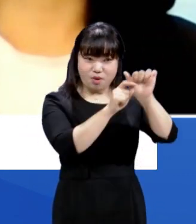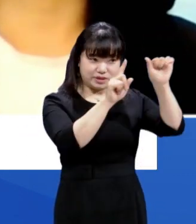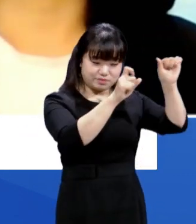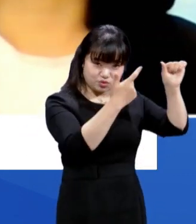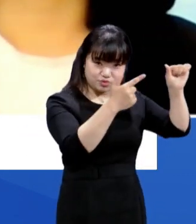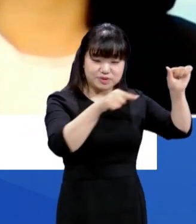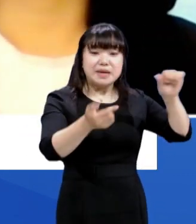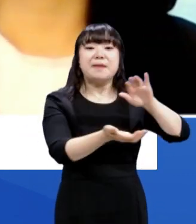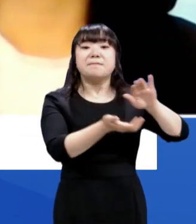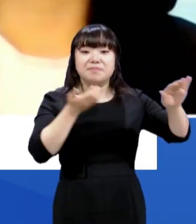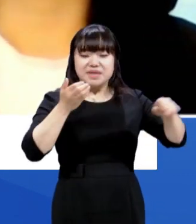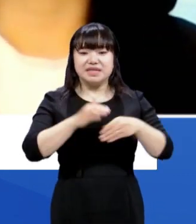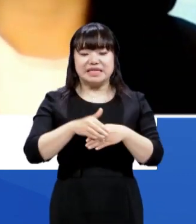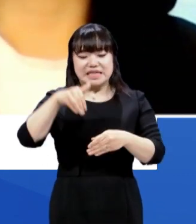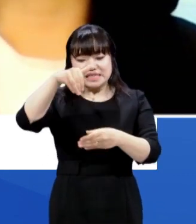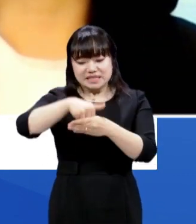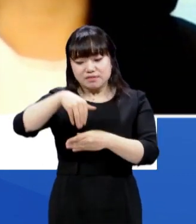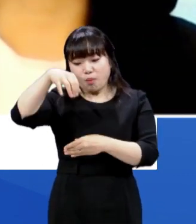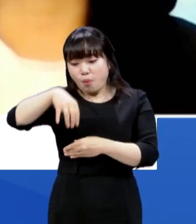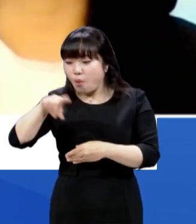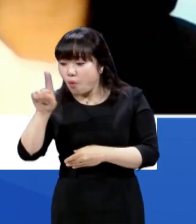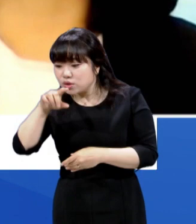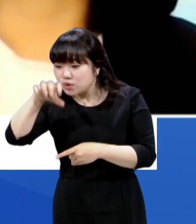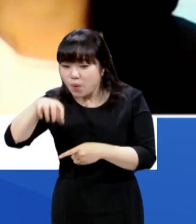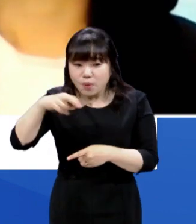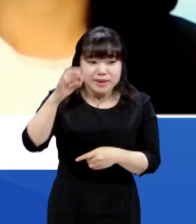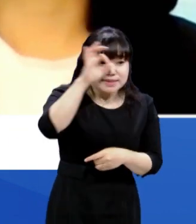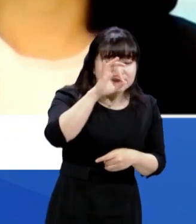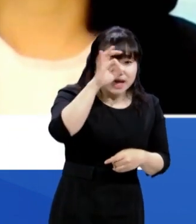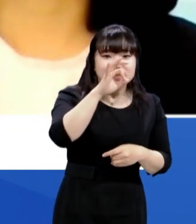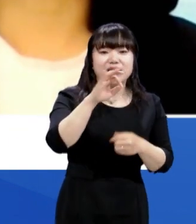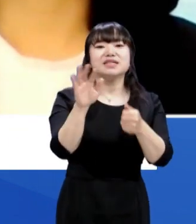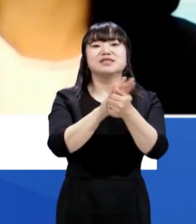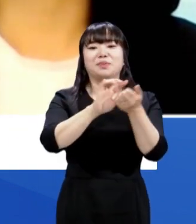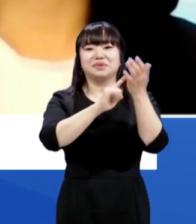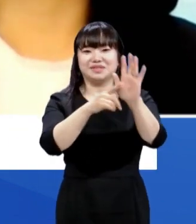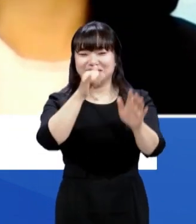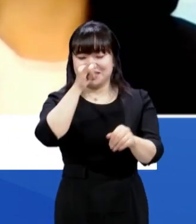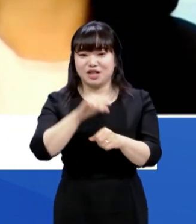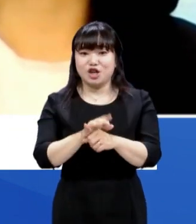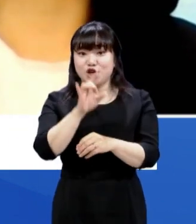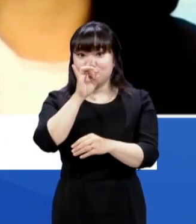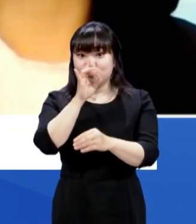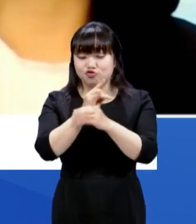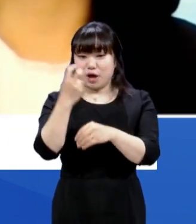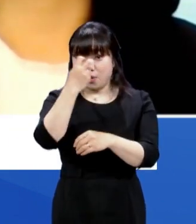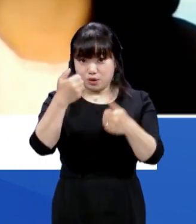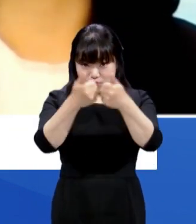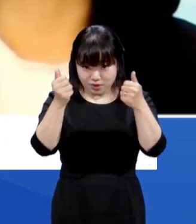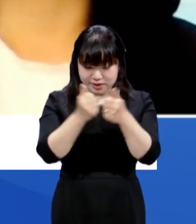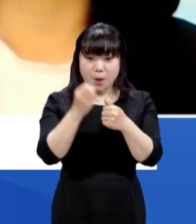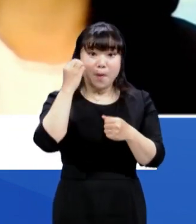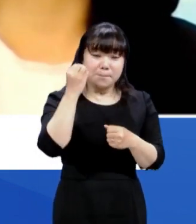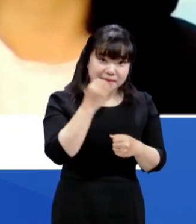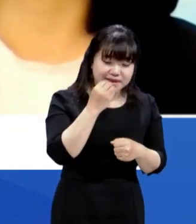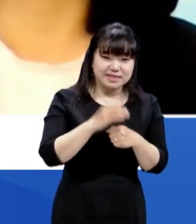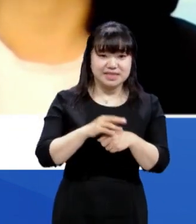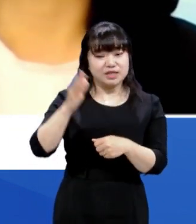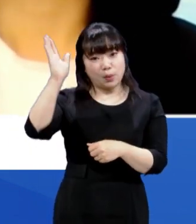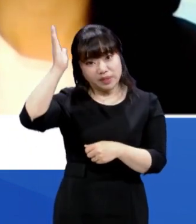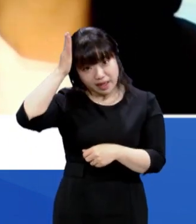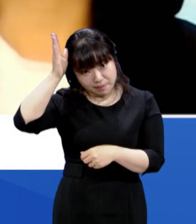사전 투표소 찾기 서비스를 256 운영을 하고 있습니다 좋아 중앙선거관리 홈페이지나 네이버 나 다음 포털